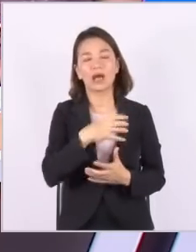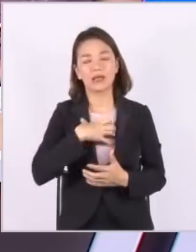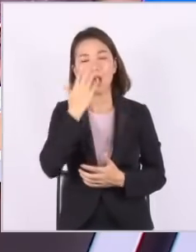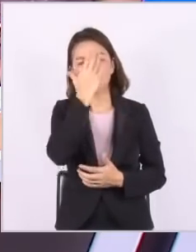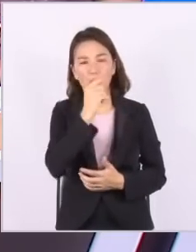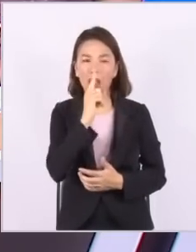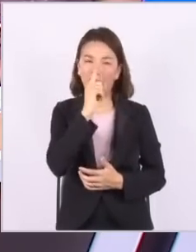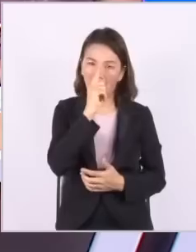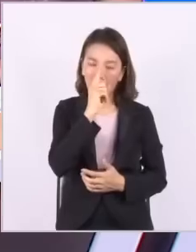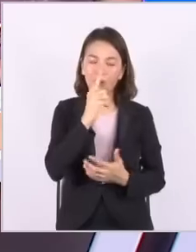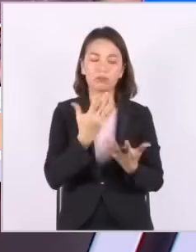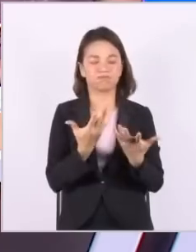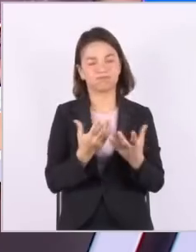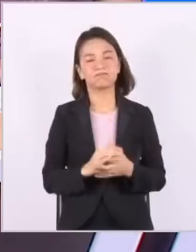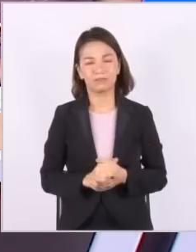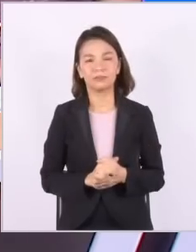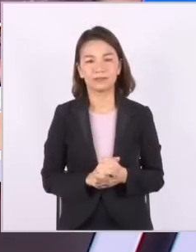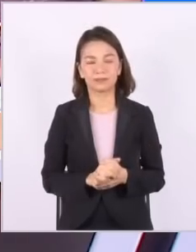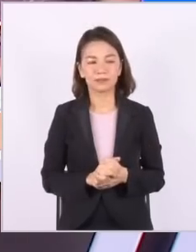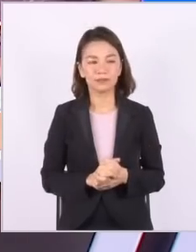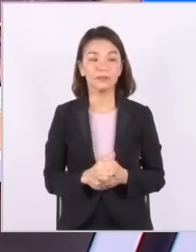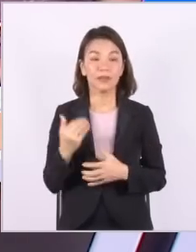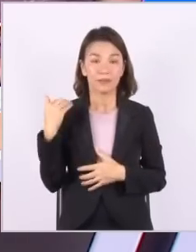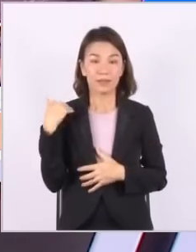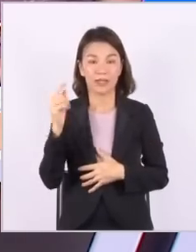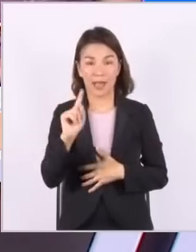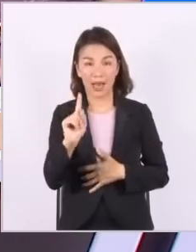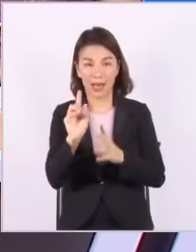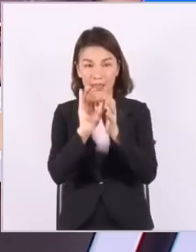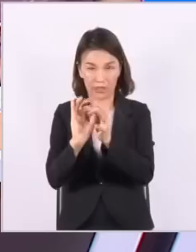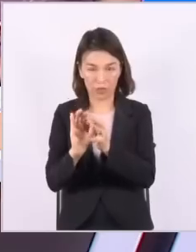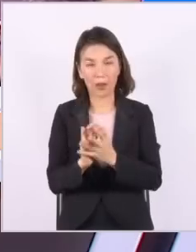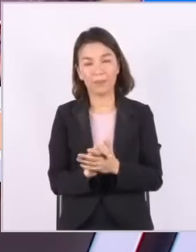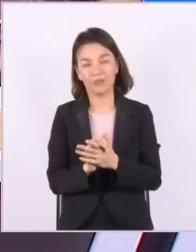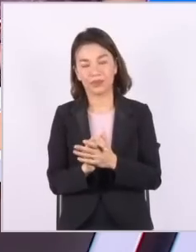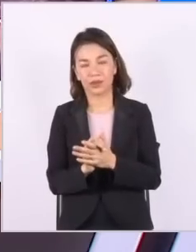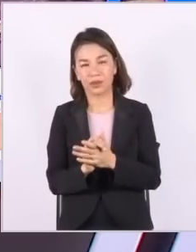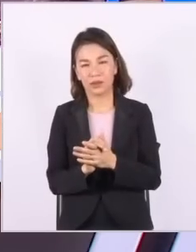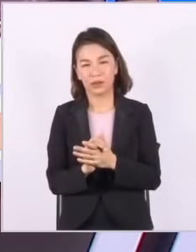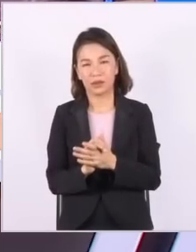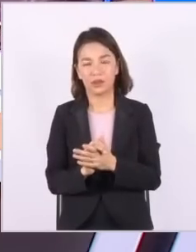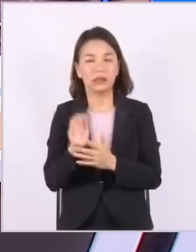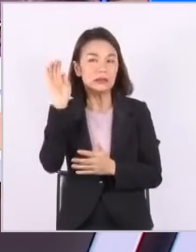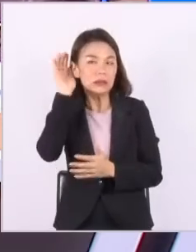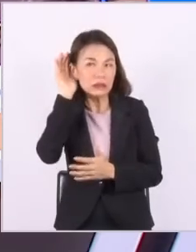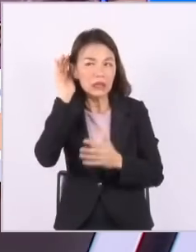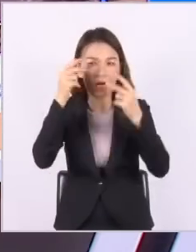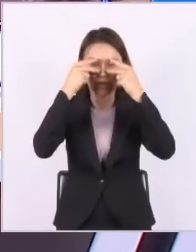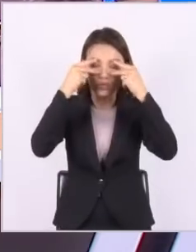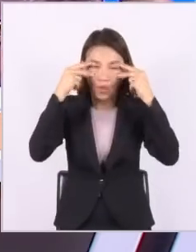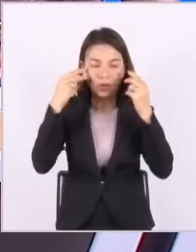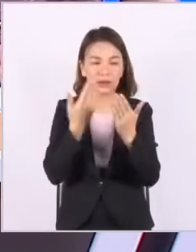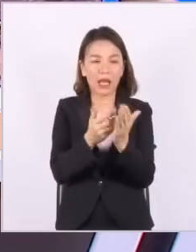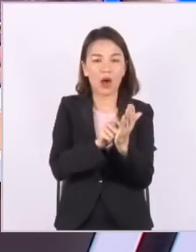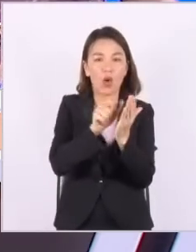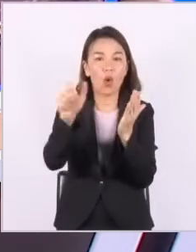คุณผู้ชมอีกประเด็นนึงที่ก็มีมาเรื่อยๆเช่นเดียวกันกรณีผู้เสียหายเนี่ยที่ไปหลงเชื่อมิจฉาชีพแล้วก็โอนเงินถู